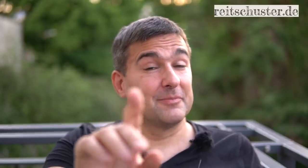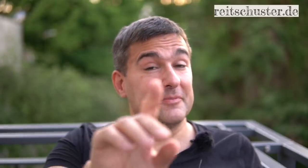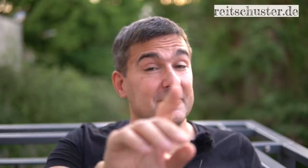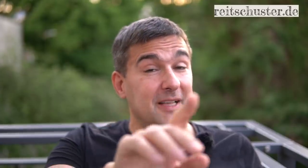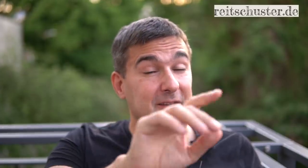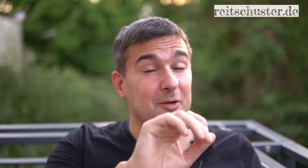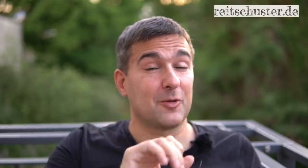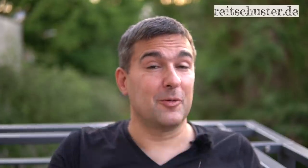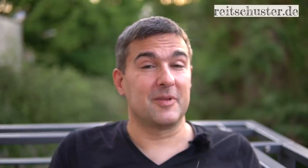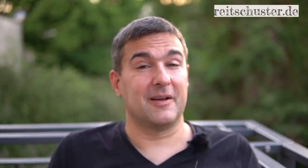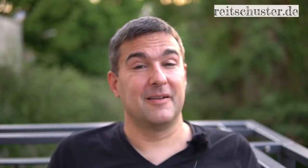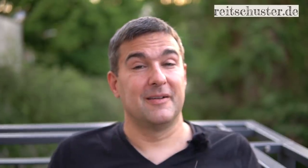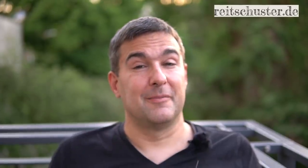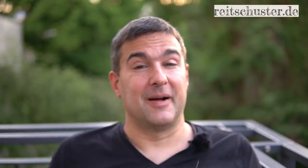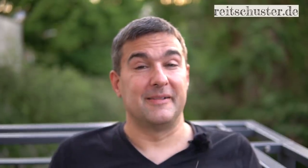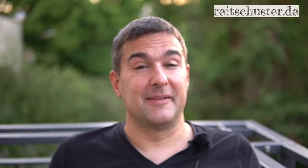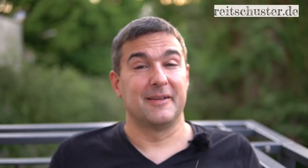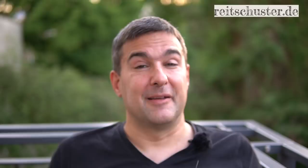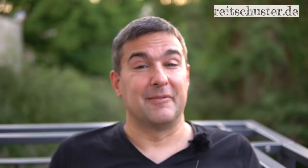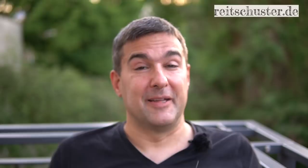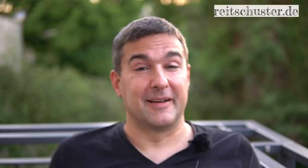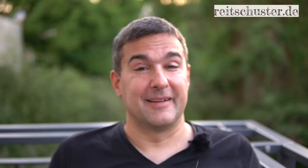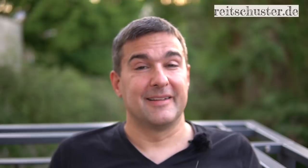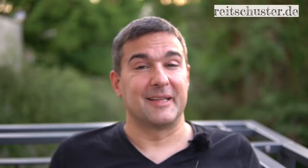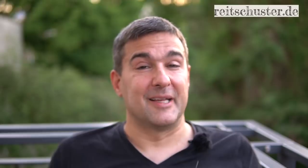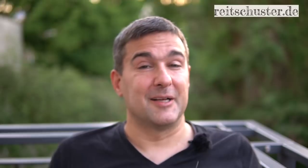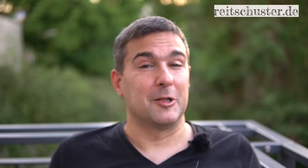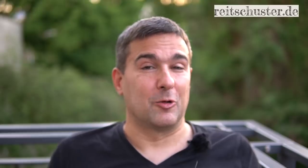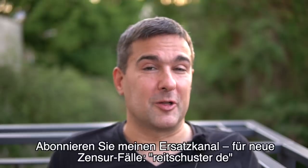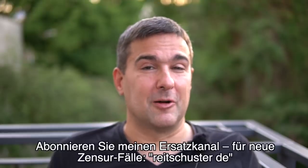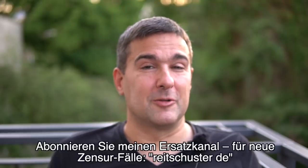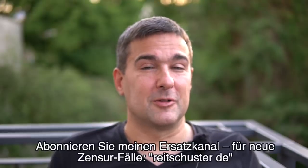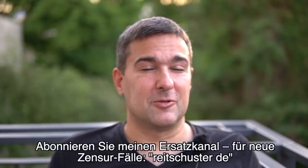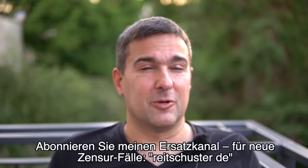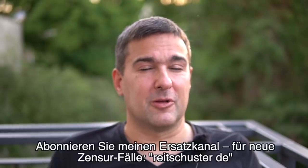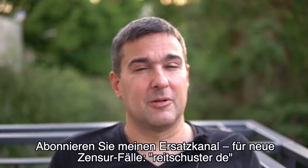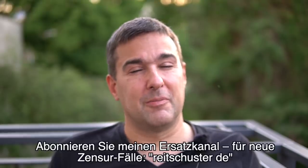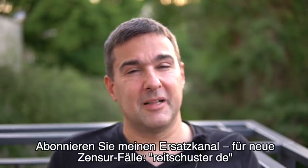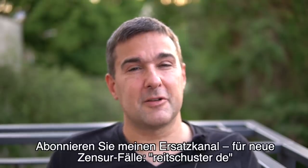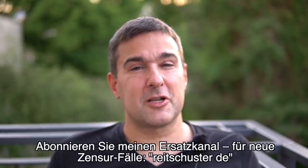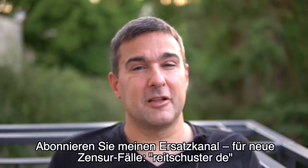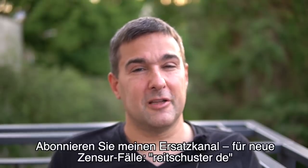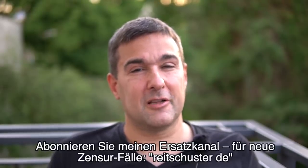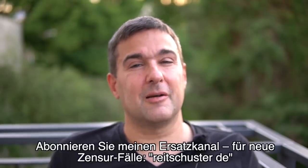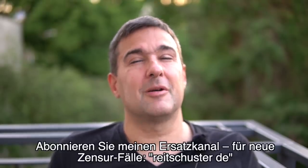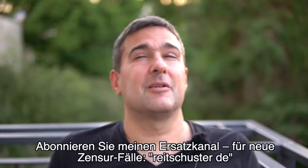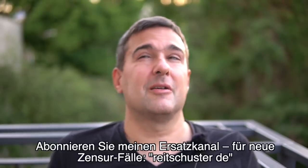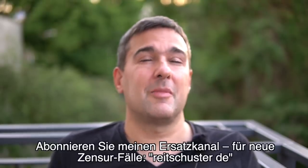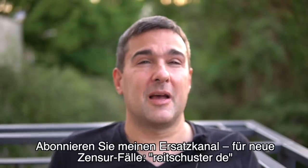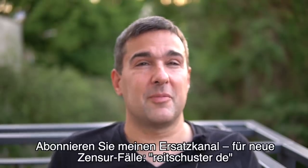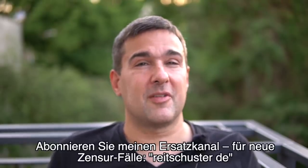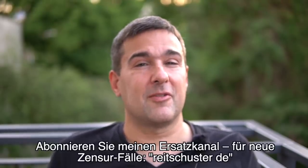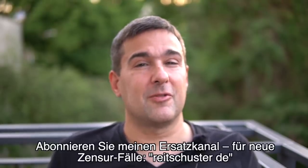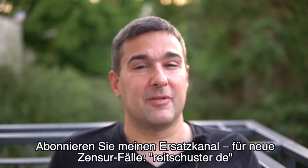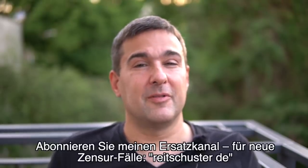weiß, vielleicht kommt ja bald wieder der Lockdown zurück. Bald wahrscheinlich nicht, aber